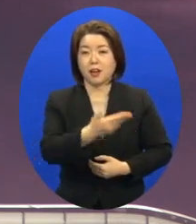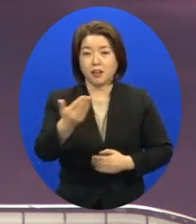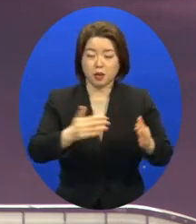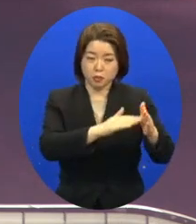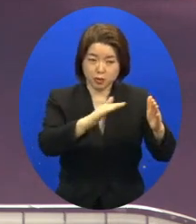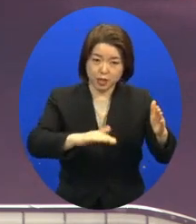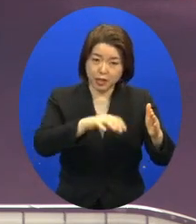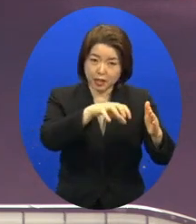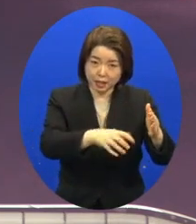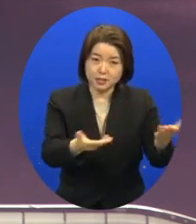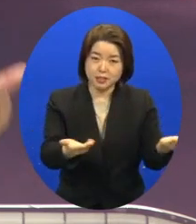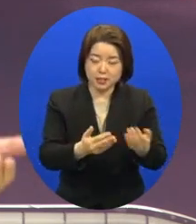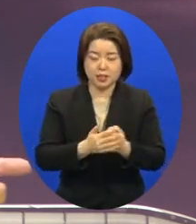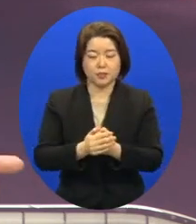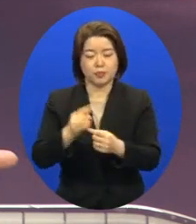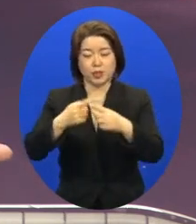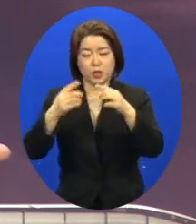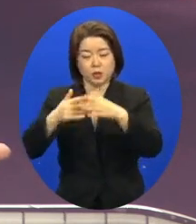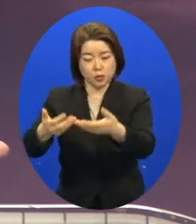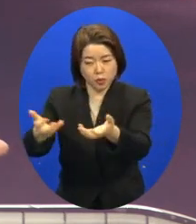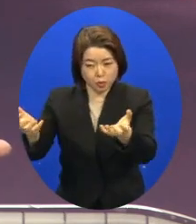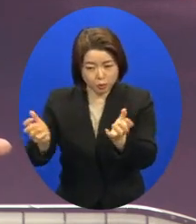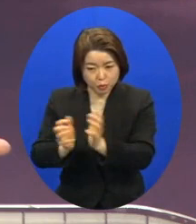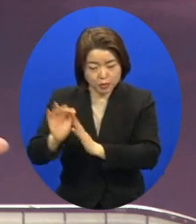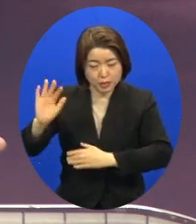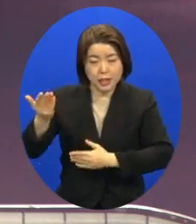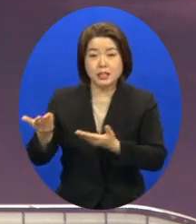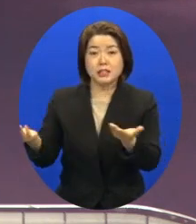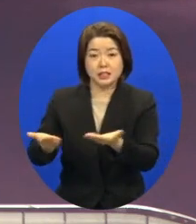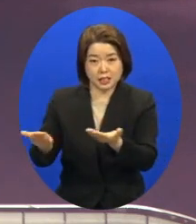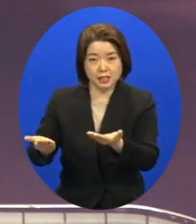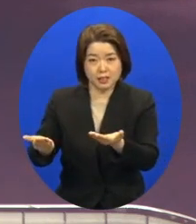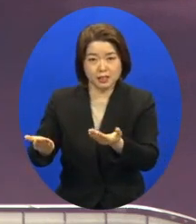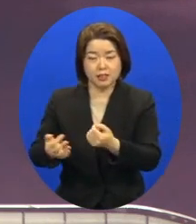가정일 또 우리 교회 공동체 안에서 되어지는 일들